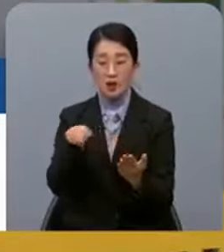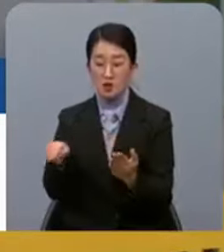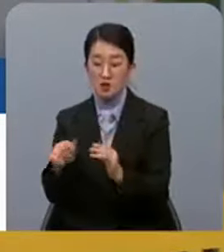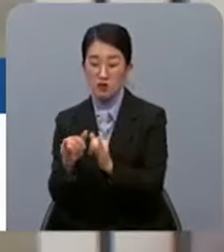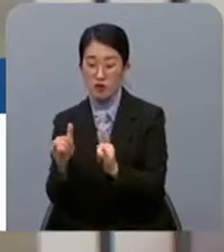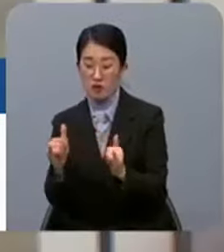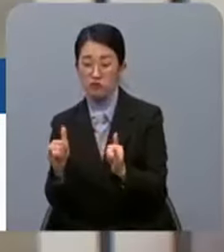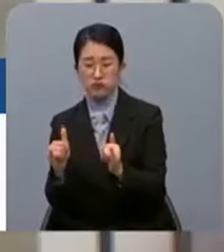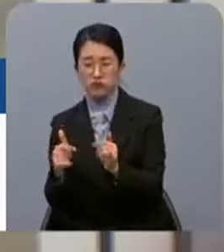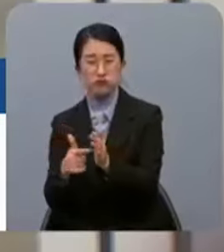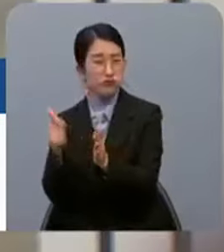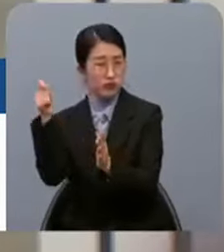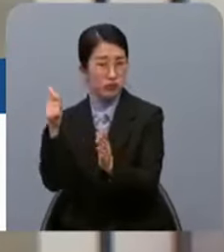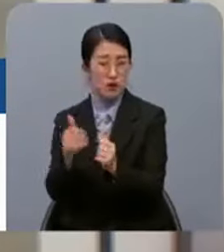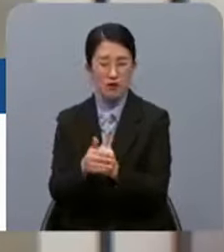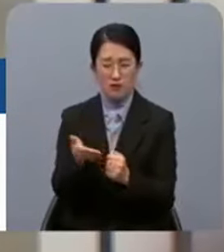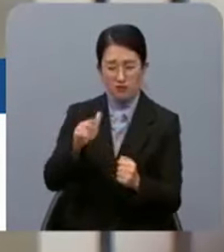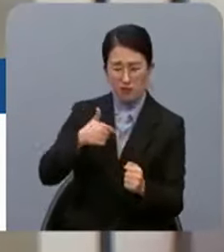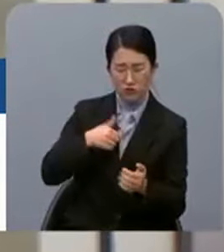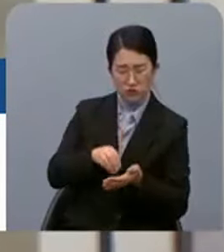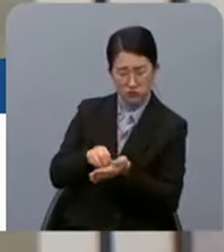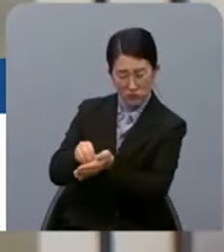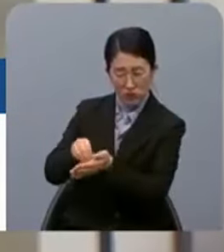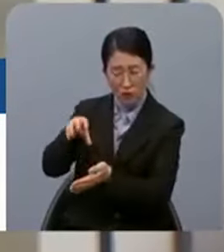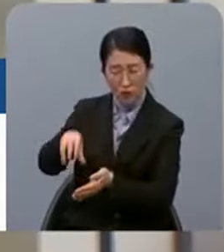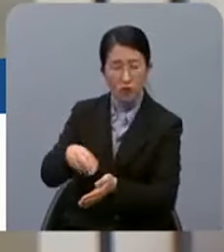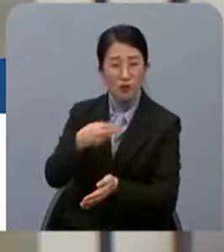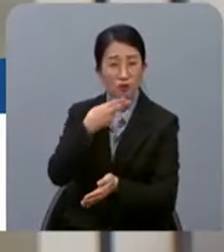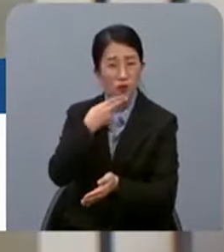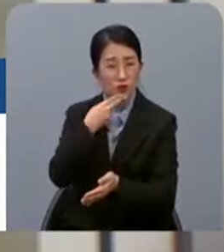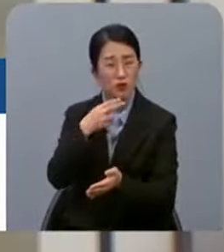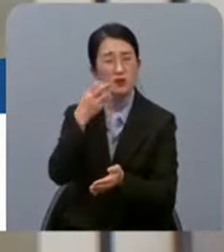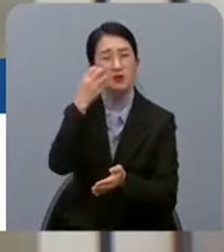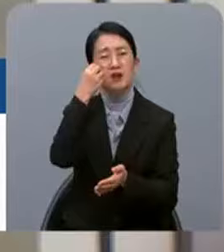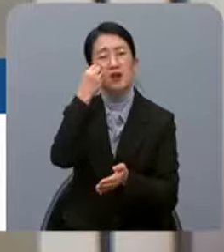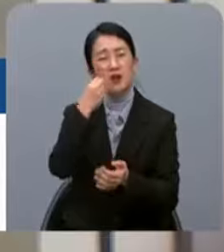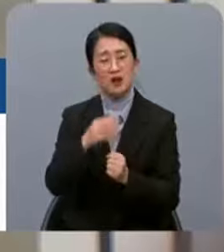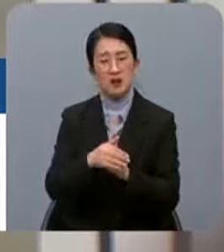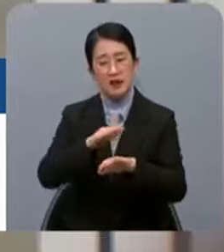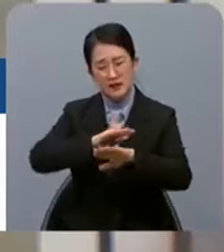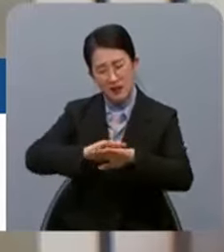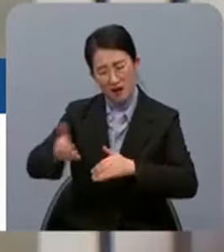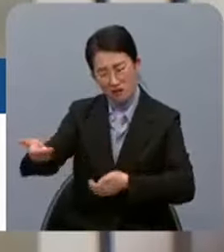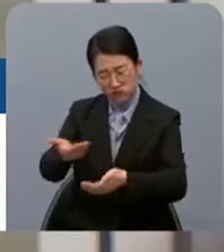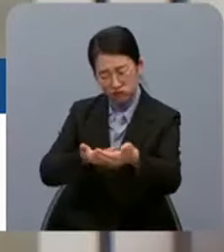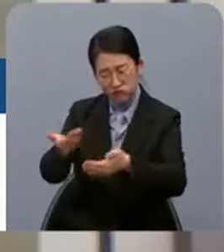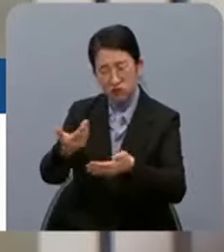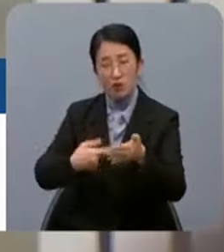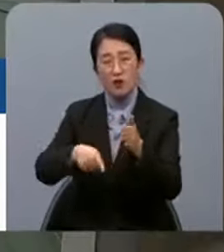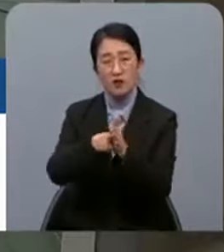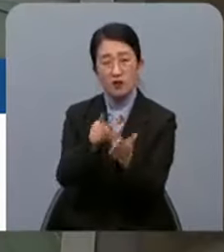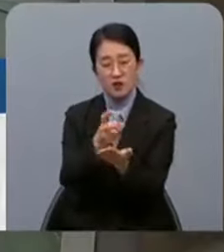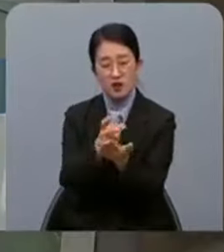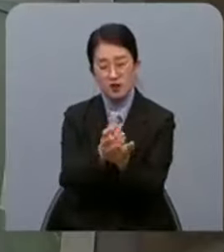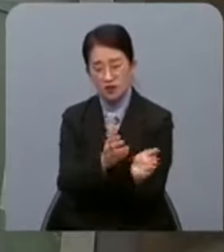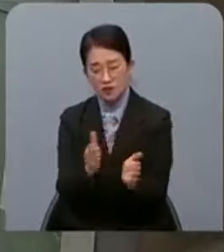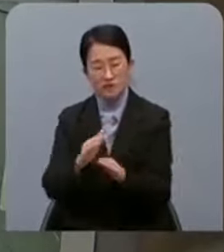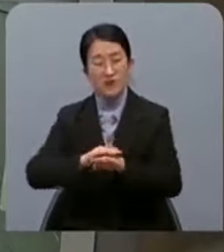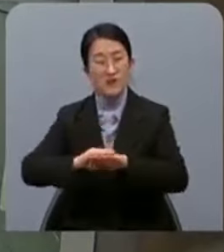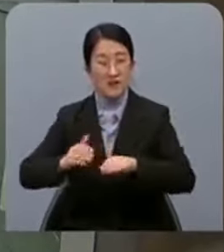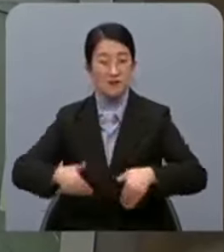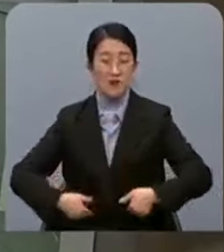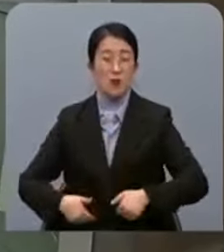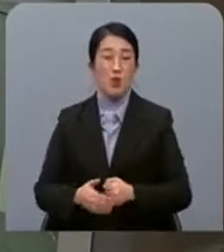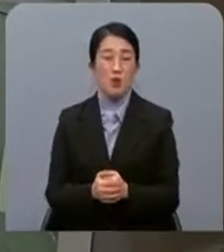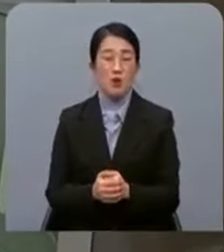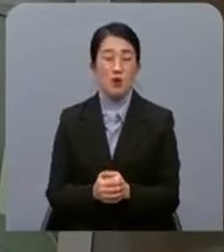하고 우리는 들어갈 곳이 없고 그래서 이분들을 좀 선순환시키기 위해서 좀 제도를 마련해 주시면.